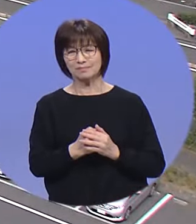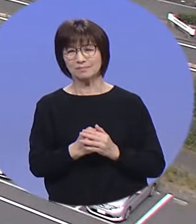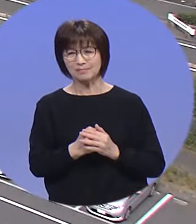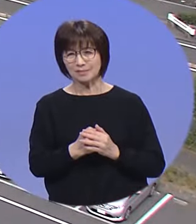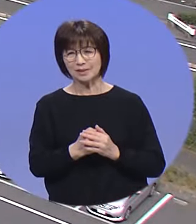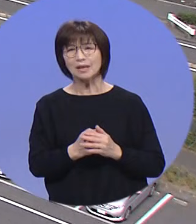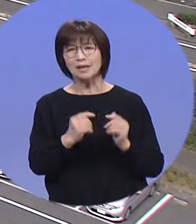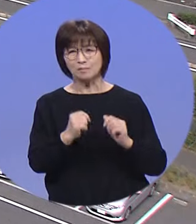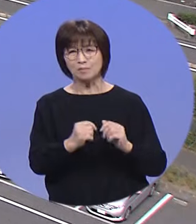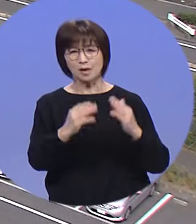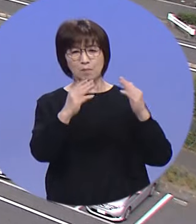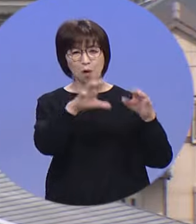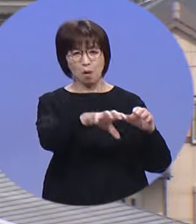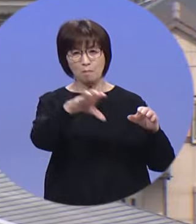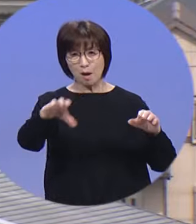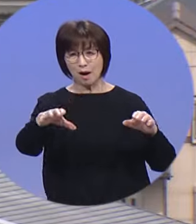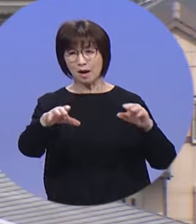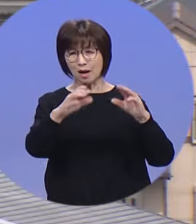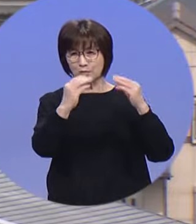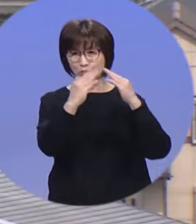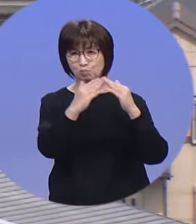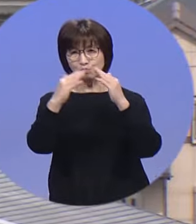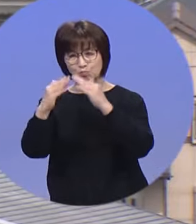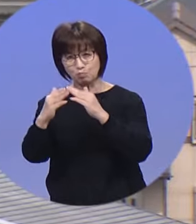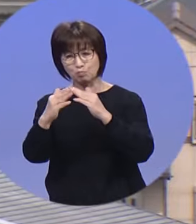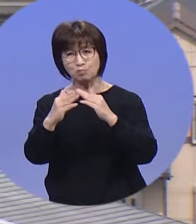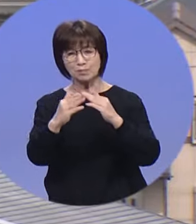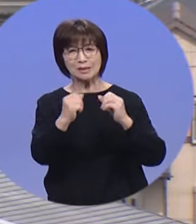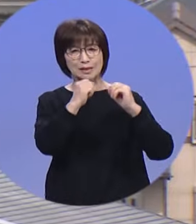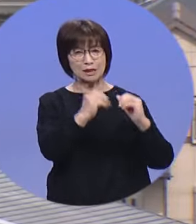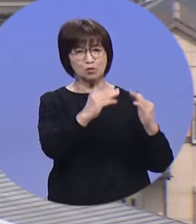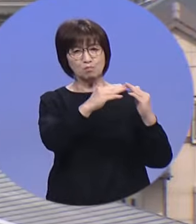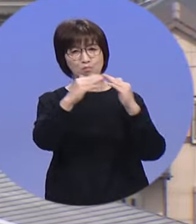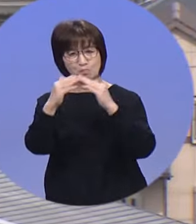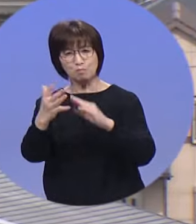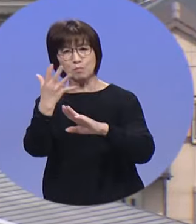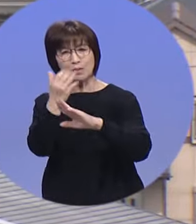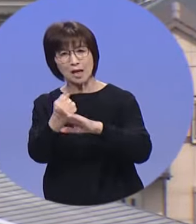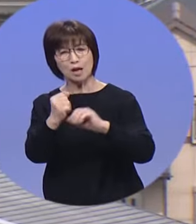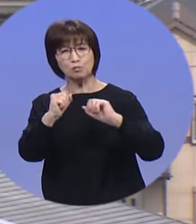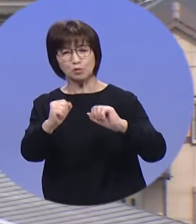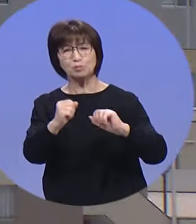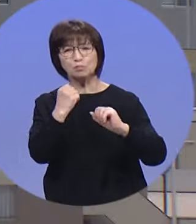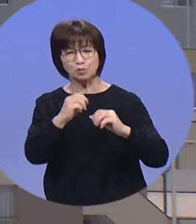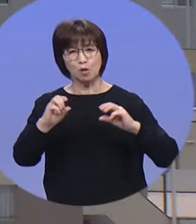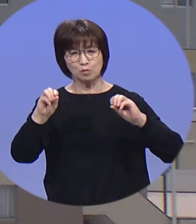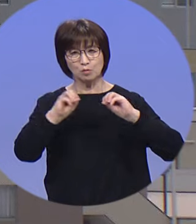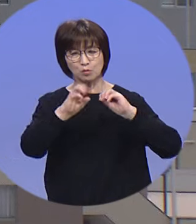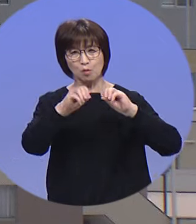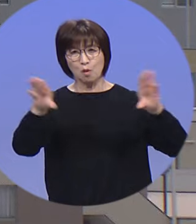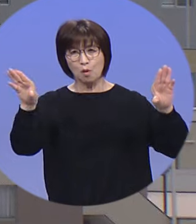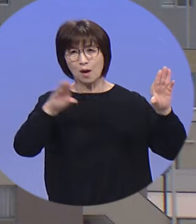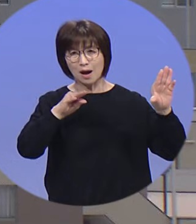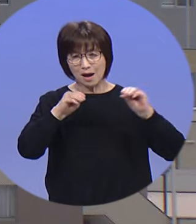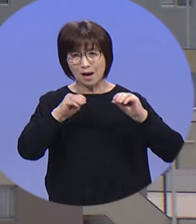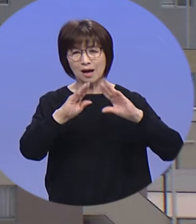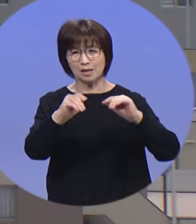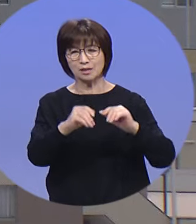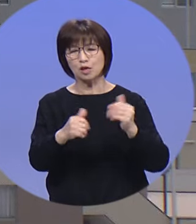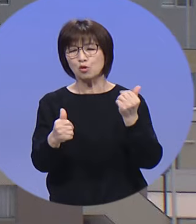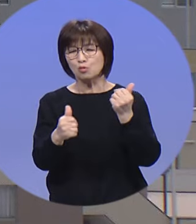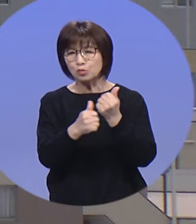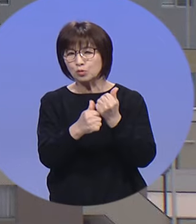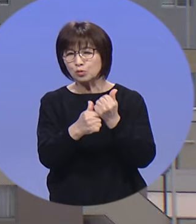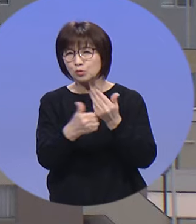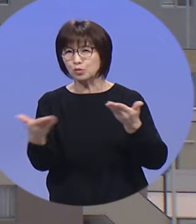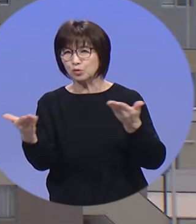2地域居住を含めた移住・定住を促すための情報発信や、地域企業と副業を希望する